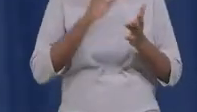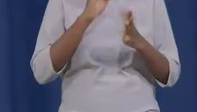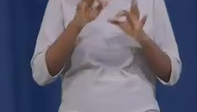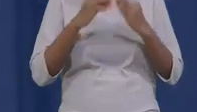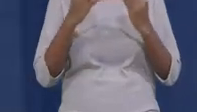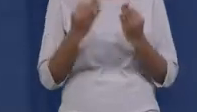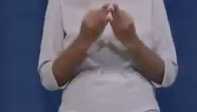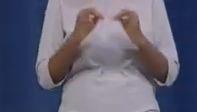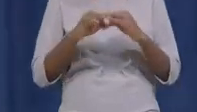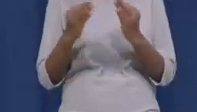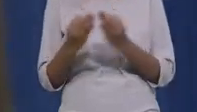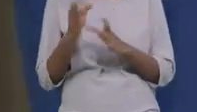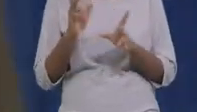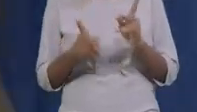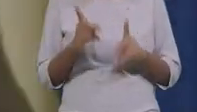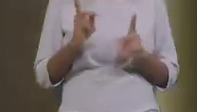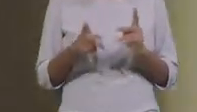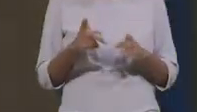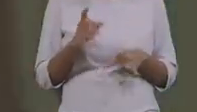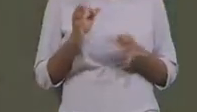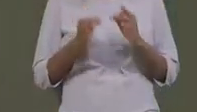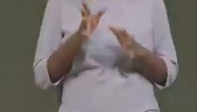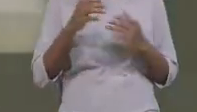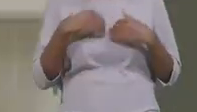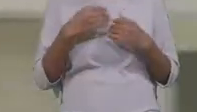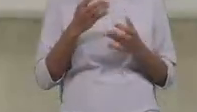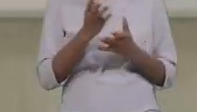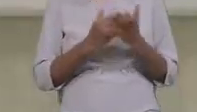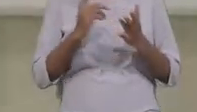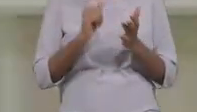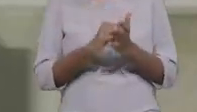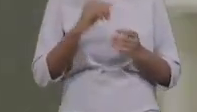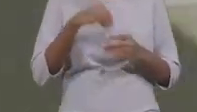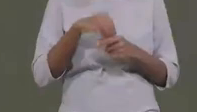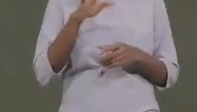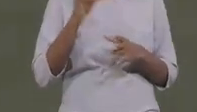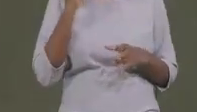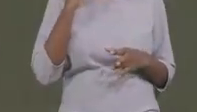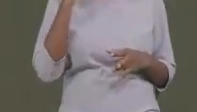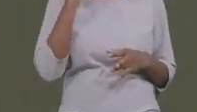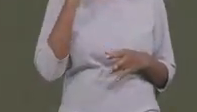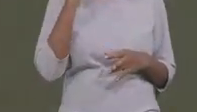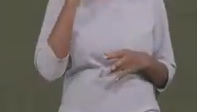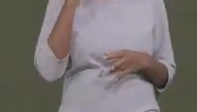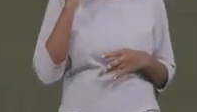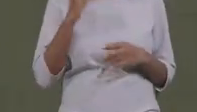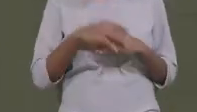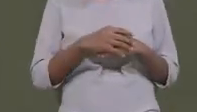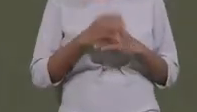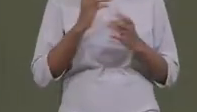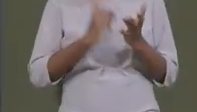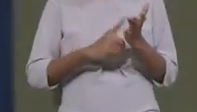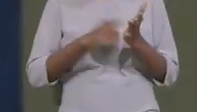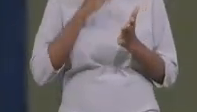plusieurs de ceux qui sont des gens en famille, ils arrivent peut-être à la maison. Il